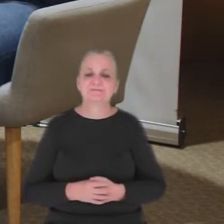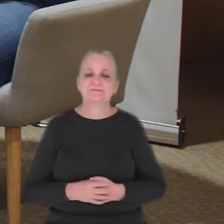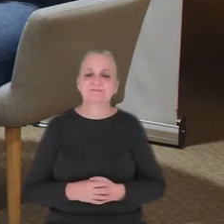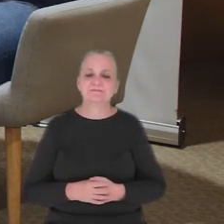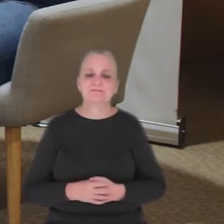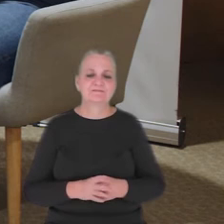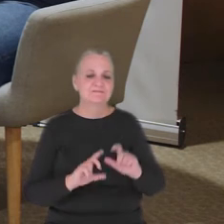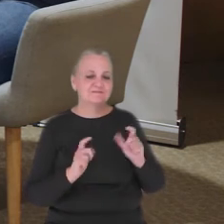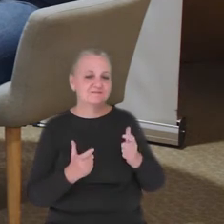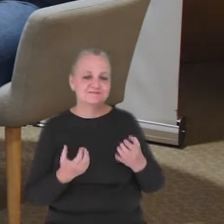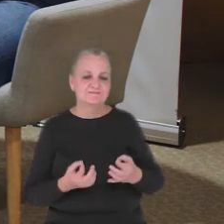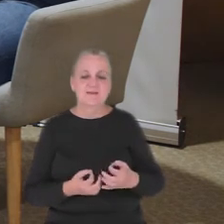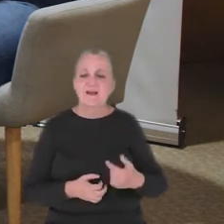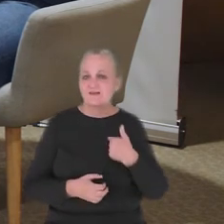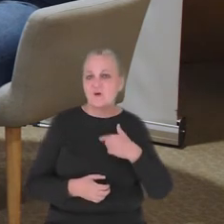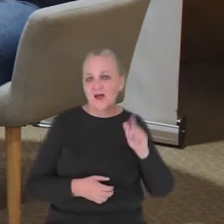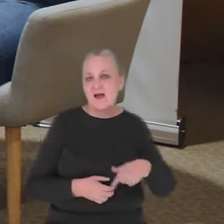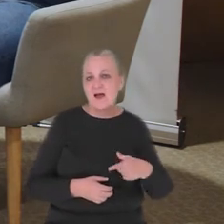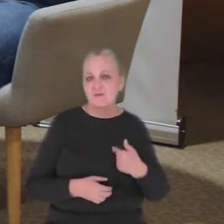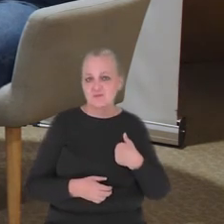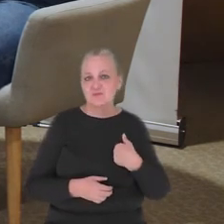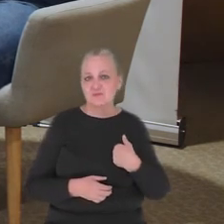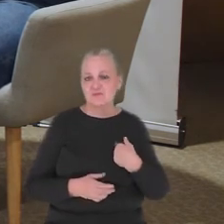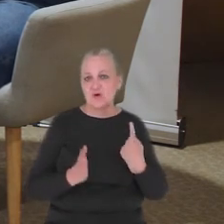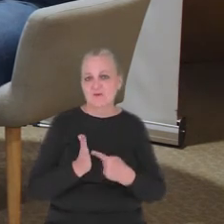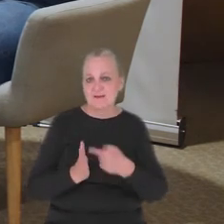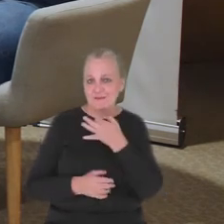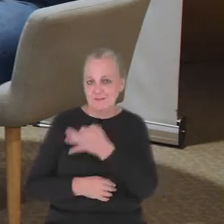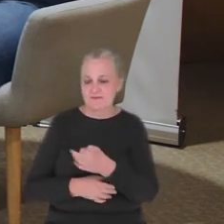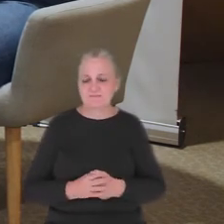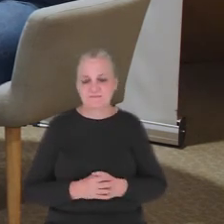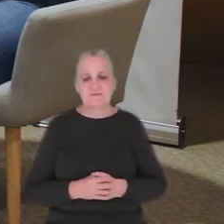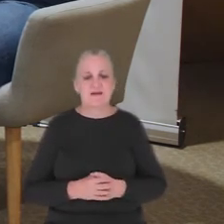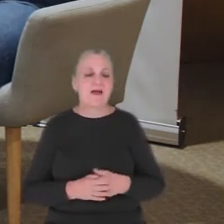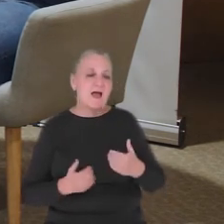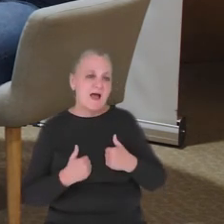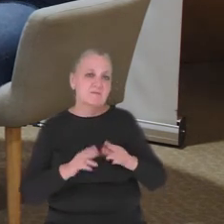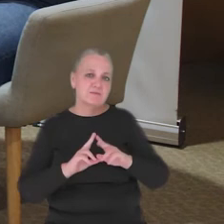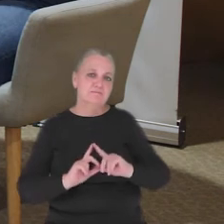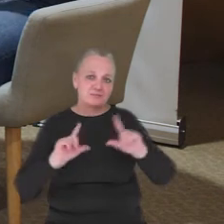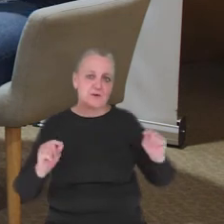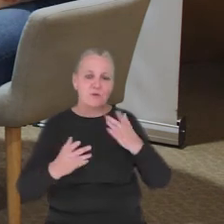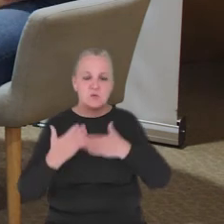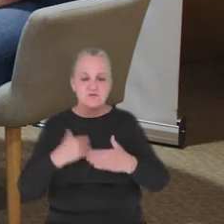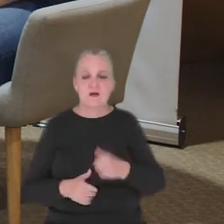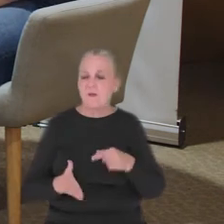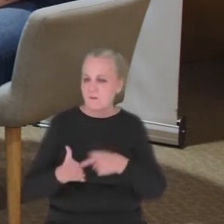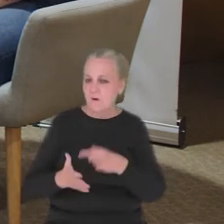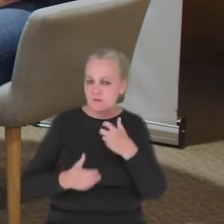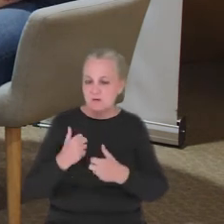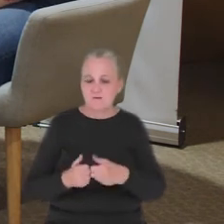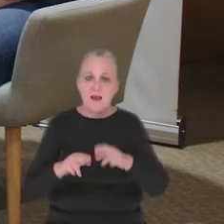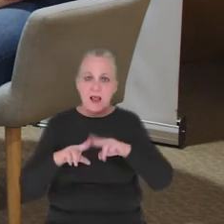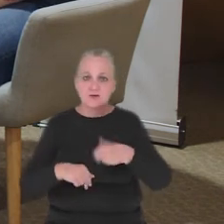To ty musisz zadać ostatnie pytanie. To ja muszę zadać ostatnie pytanie. Niech ono będzie miłe. I nie mam żebyśmy pojęcia, rozstali jakie... się miło. I to jest ten problem, kiedy nagle jest